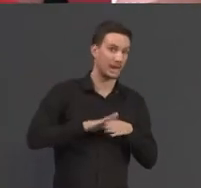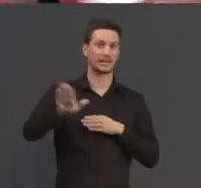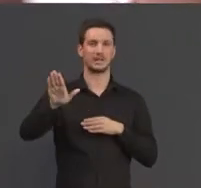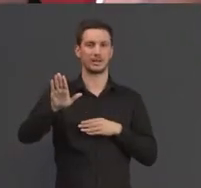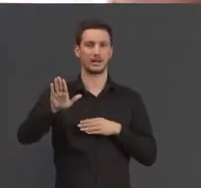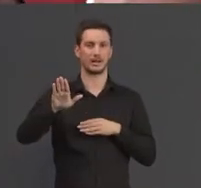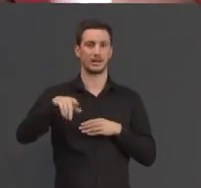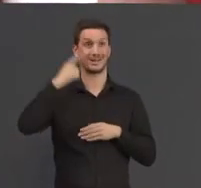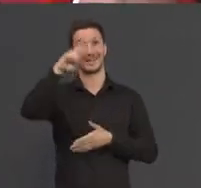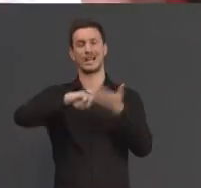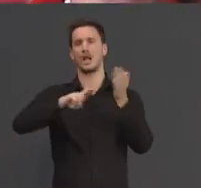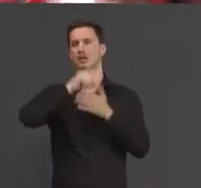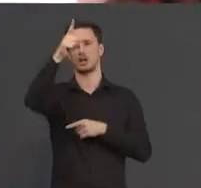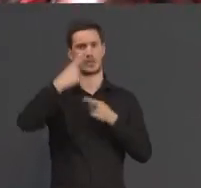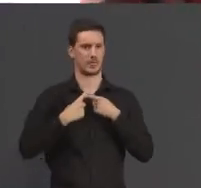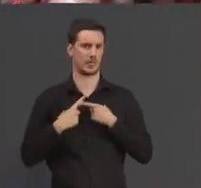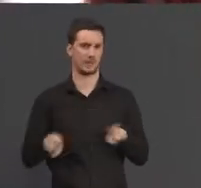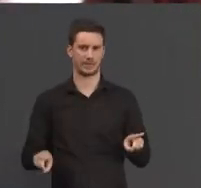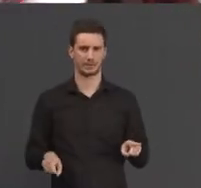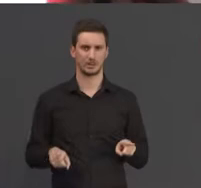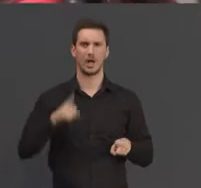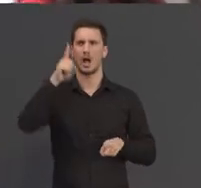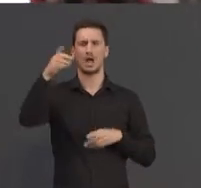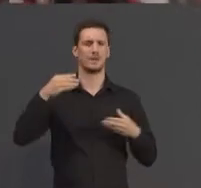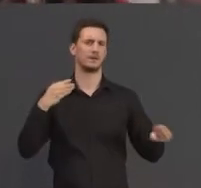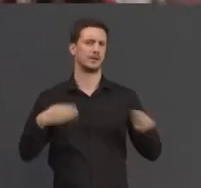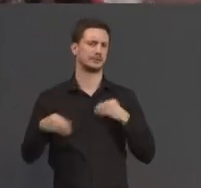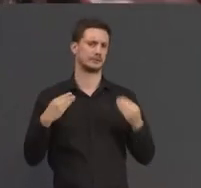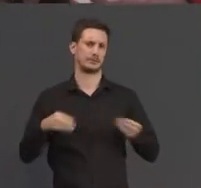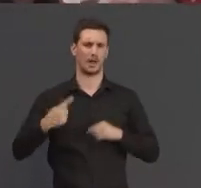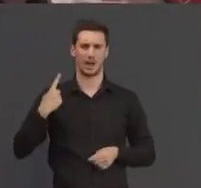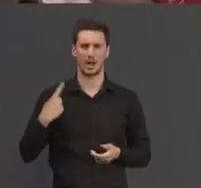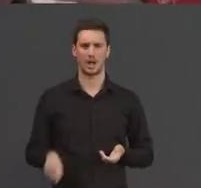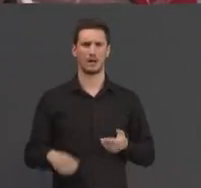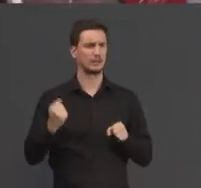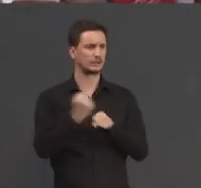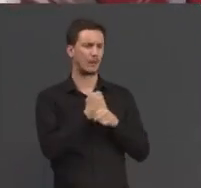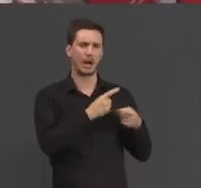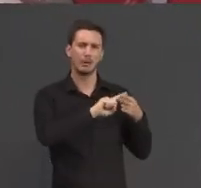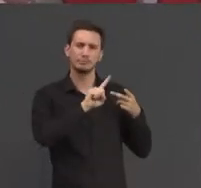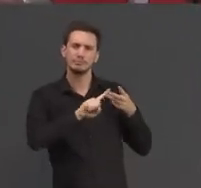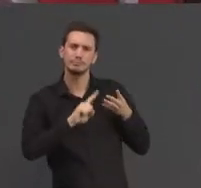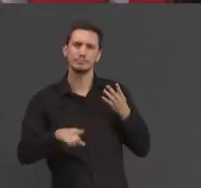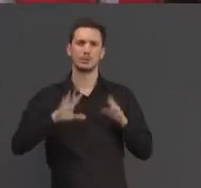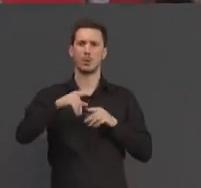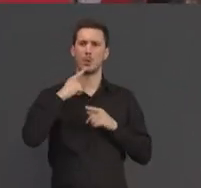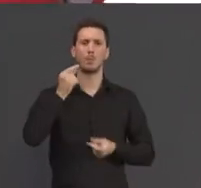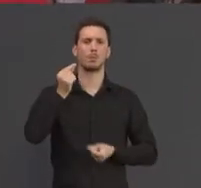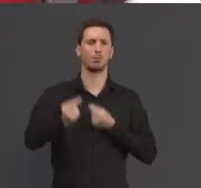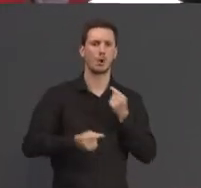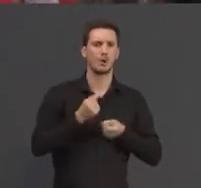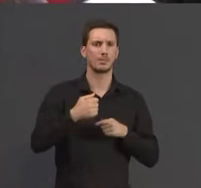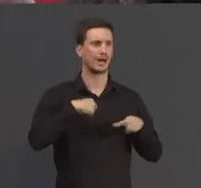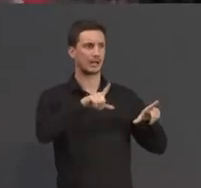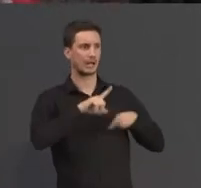molt diferent al Regne Unit. Allà hi ha moltíssima flexibilitat. Per a moltes feines, importa poc quin grau